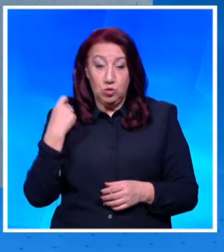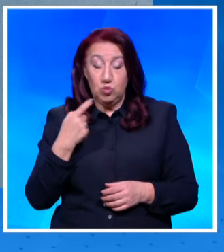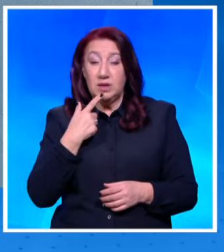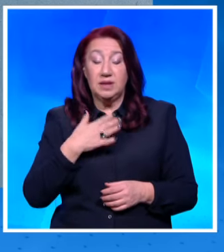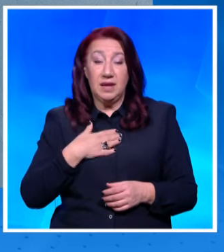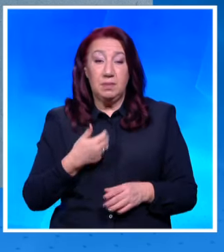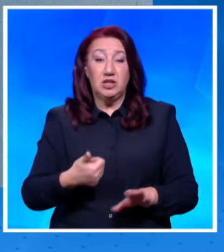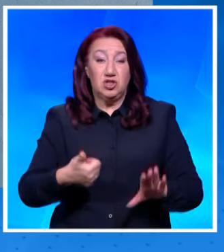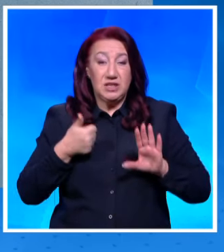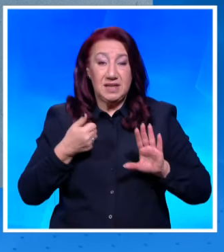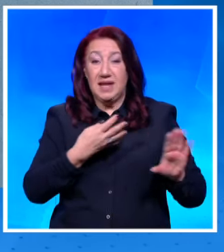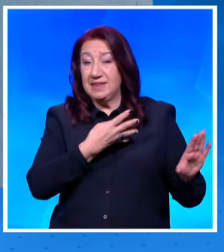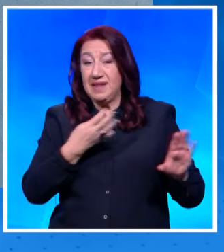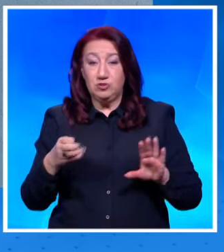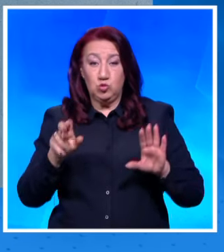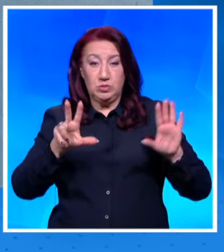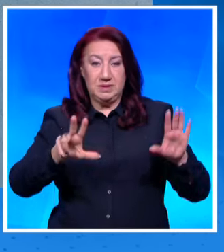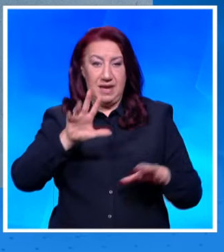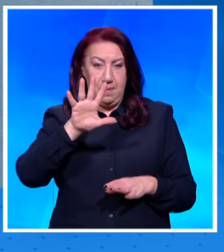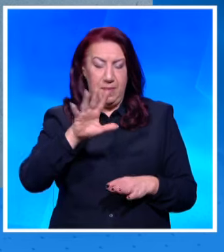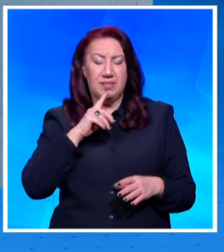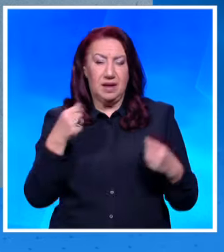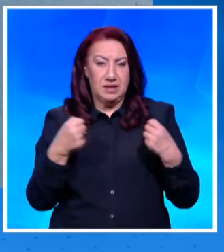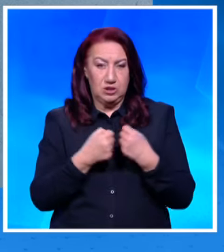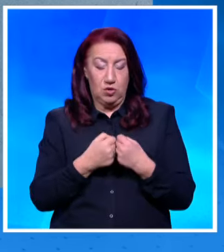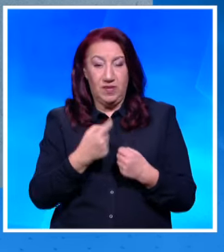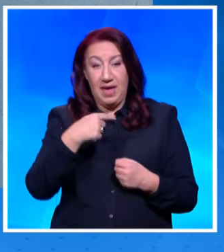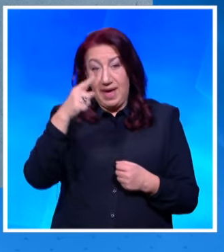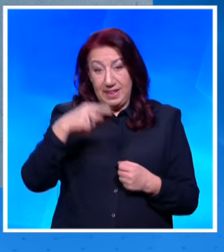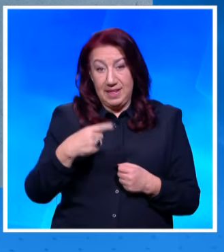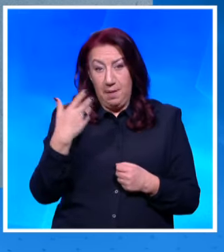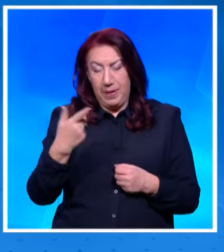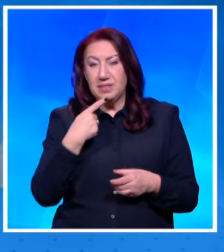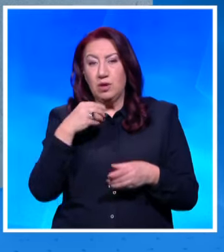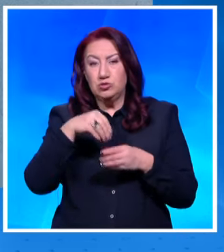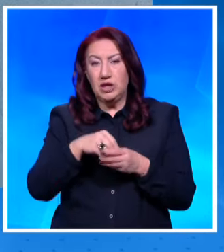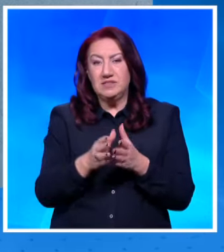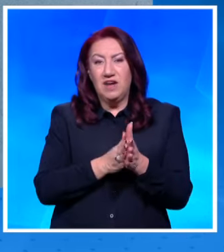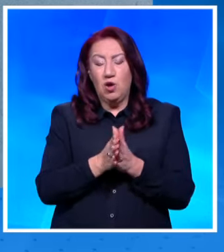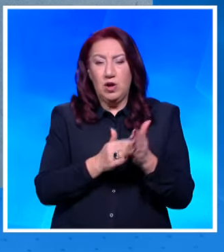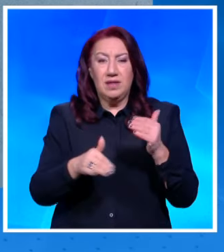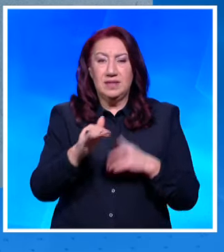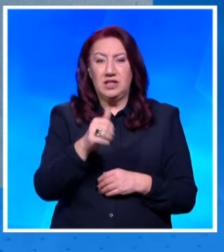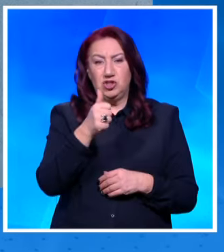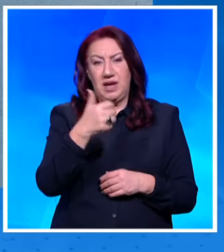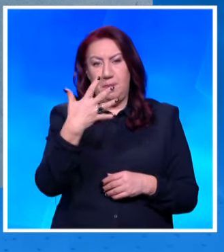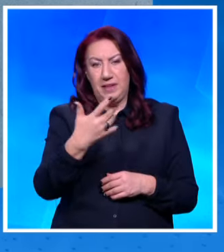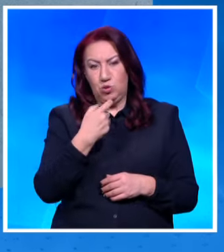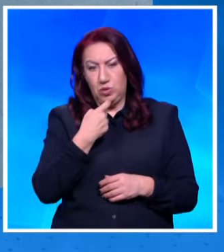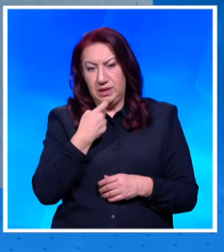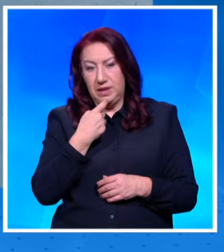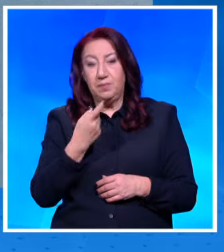6985 инцидента на пътя. Една пета от тях са с участието на хора над 65 годишна възраст. Загиналите възрастни водачи са